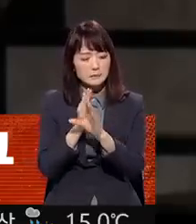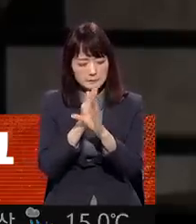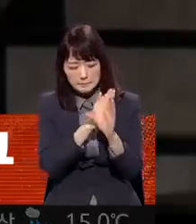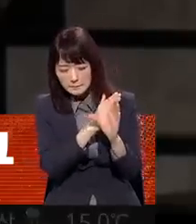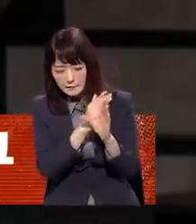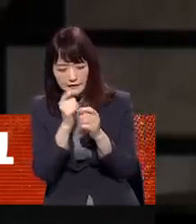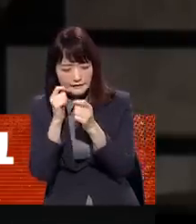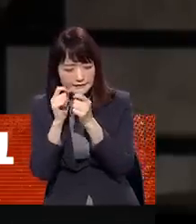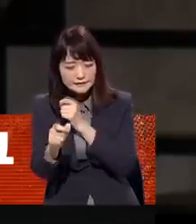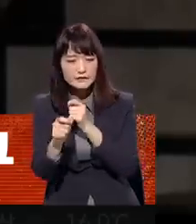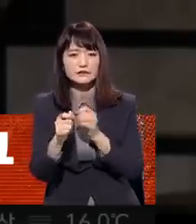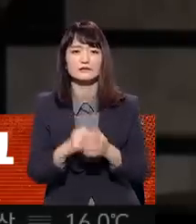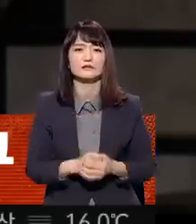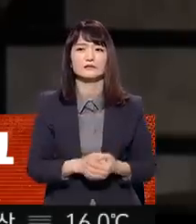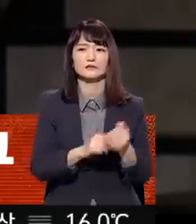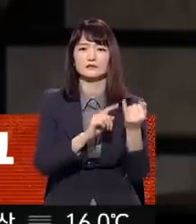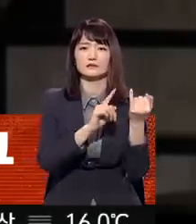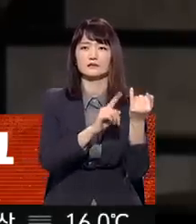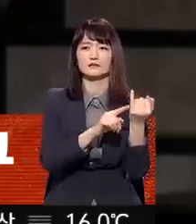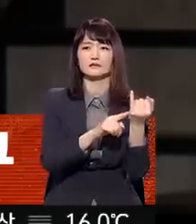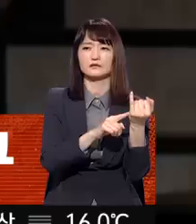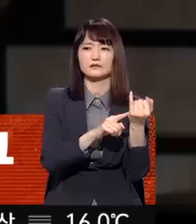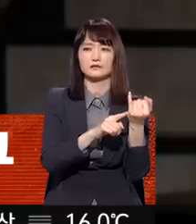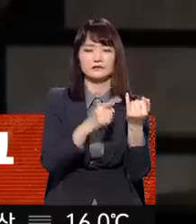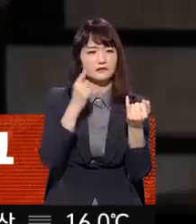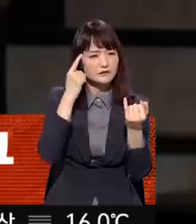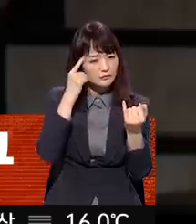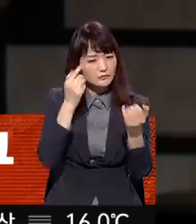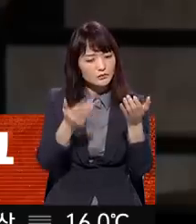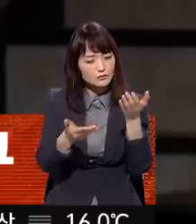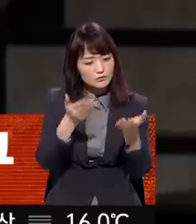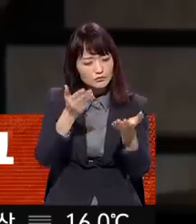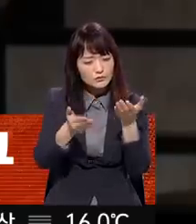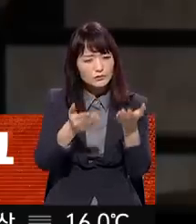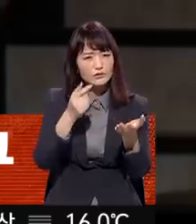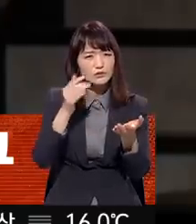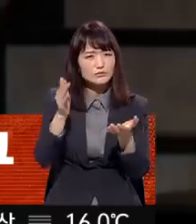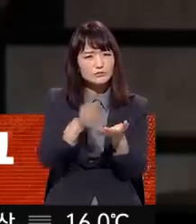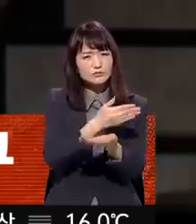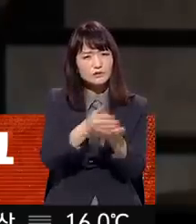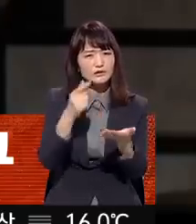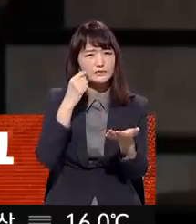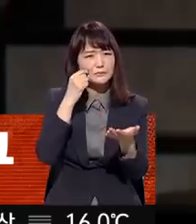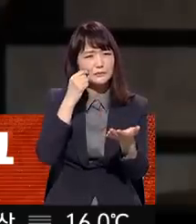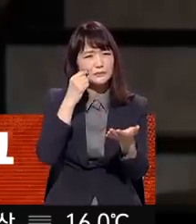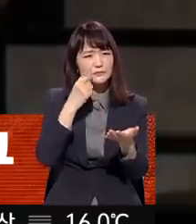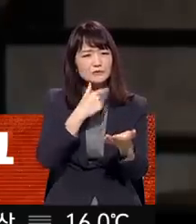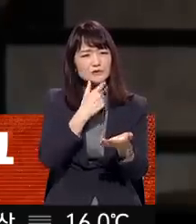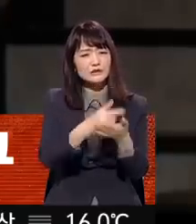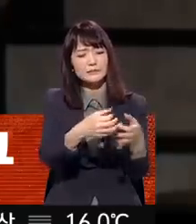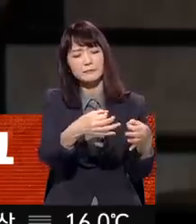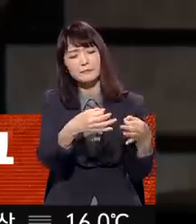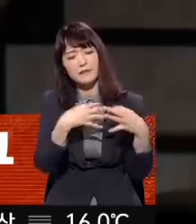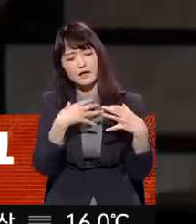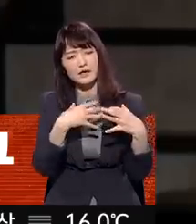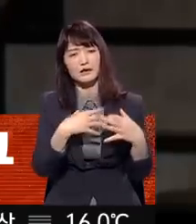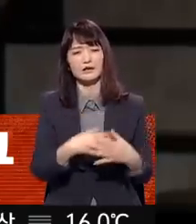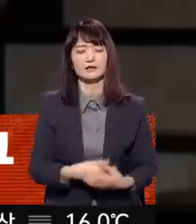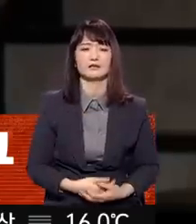굉장히 쳐놔서 이 여성이 지금 사리 분별을 전혀 못하고 완전히 그 거짓말 넘어가 있는 게 아닐까 생각이 좀